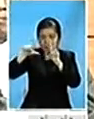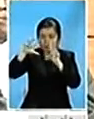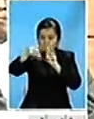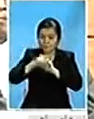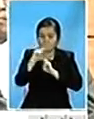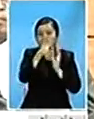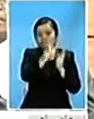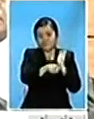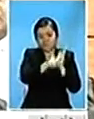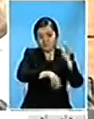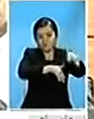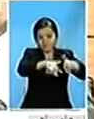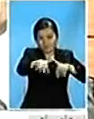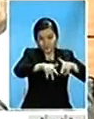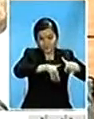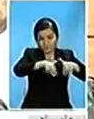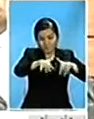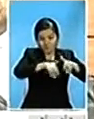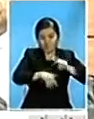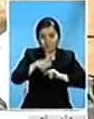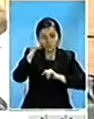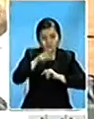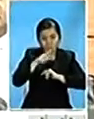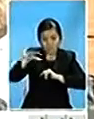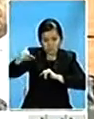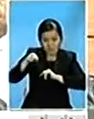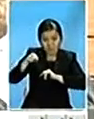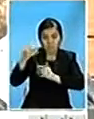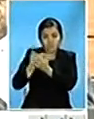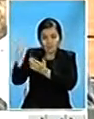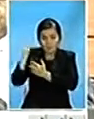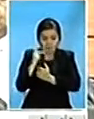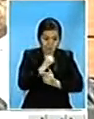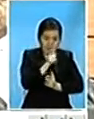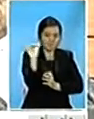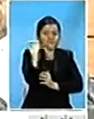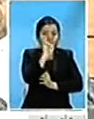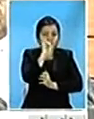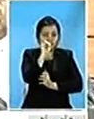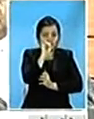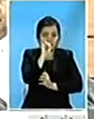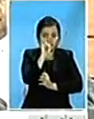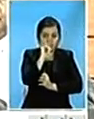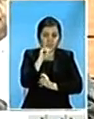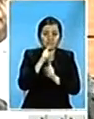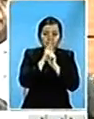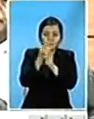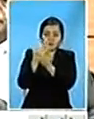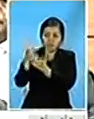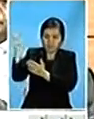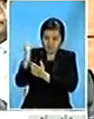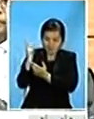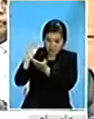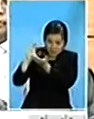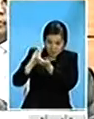ทันทีทั้งที่เงินนี้ยังจะไม่ได้มีการนำมาใช้แต่อย่างใดและกว่าจะใช้หมดตามที่ผมได้อภิปรายไปเมื่อสักครู่อาจ